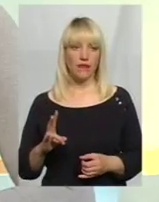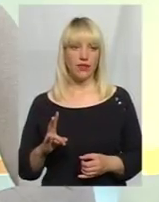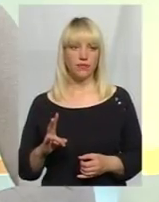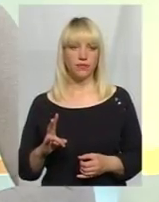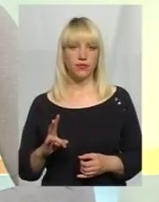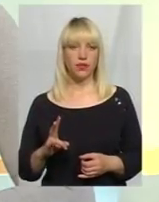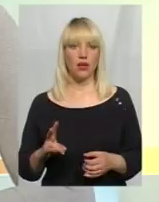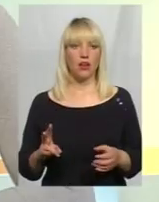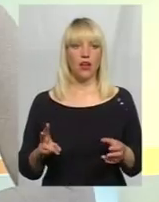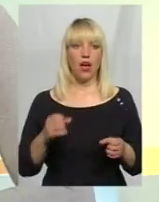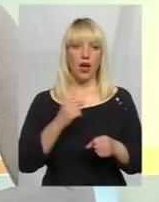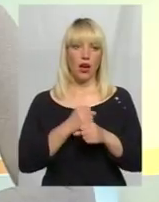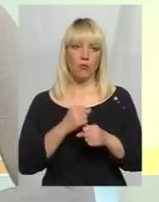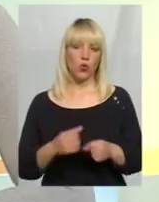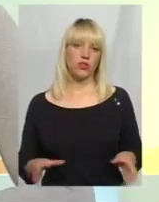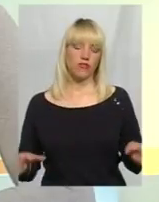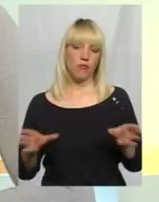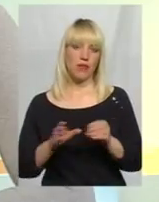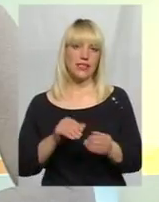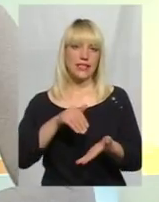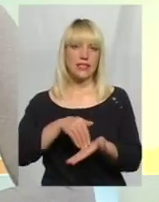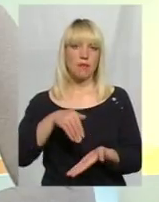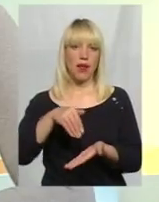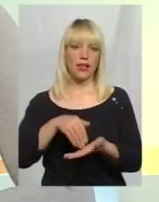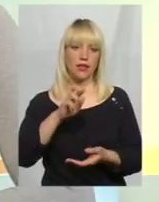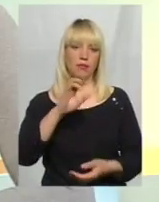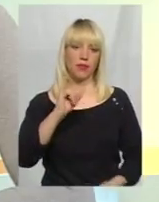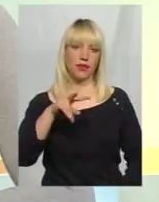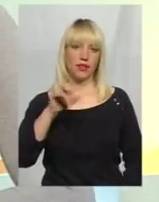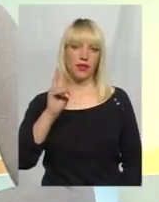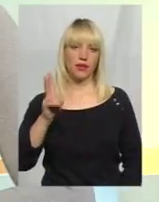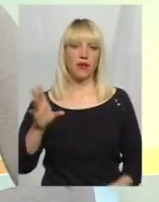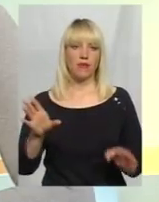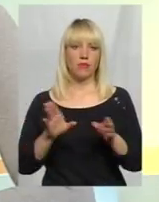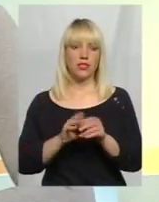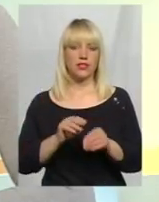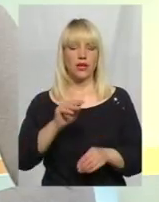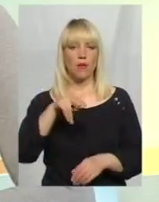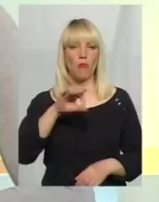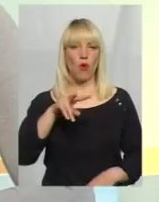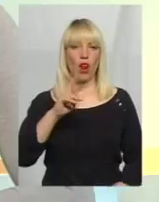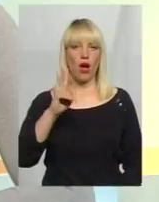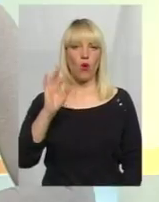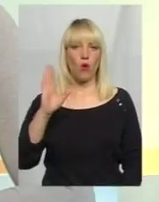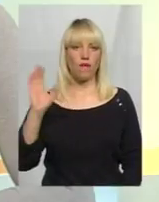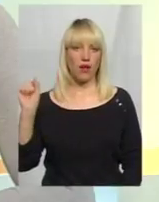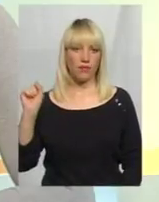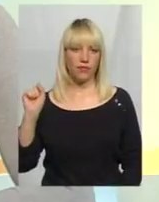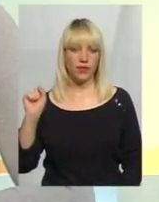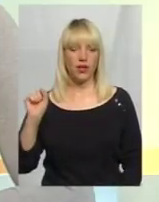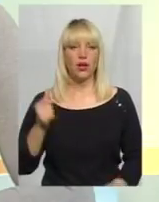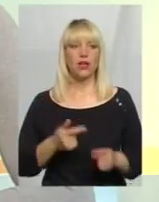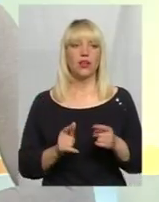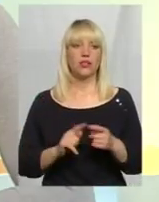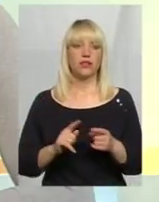Ольга Николаева работает вместе с балетом Ирины Билык, работает вместе с Олей Поляковой. То есть это она выросла,